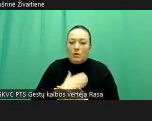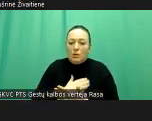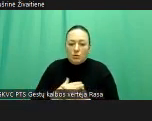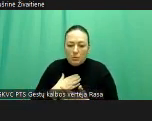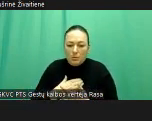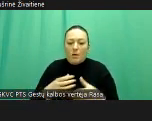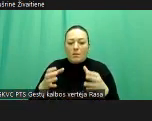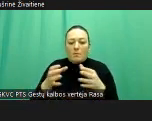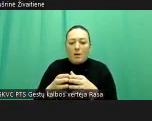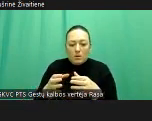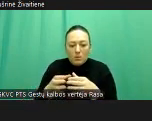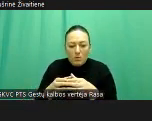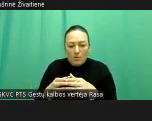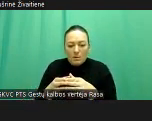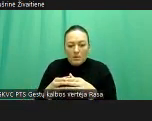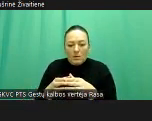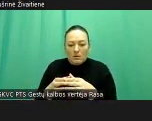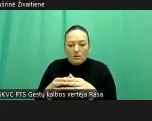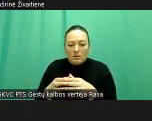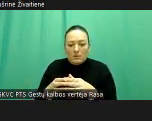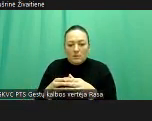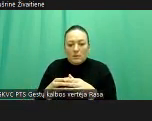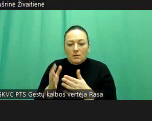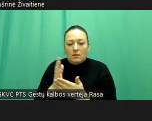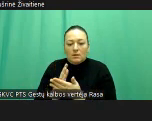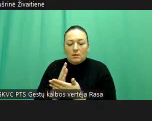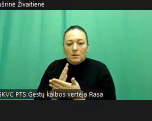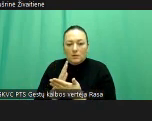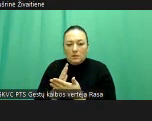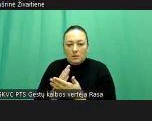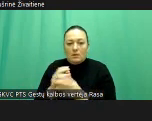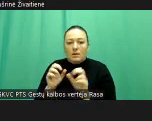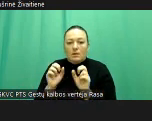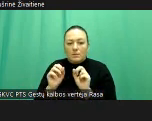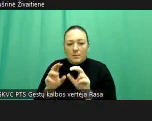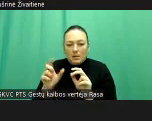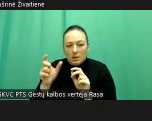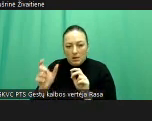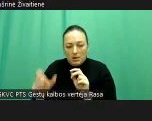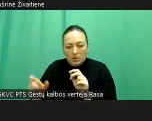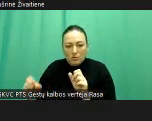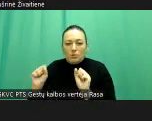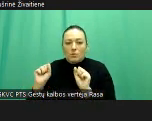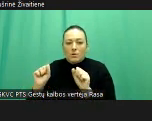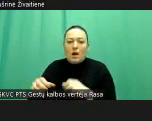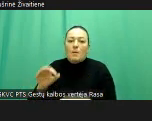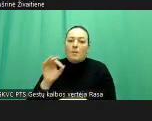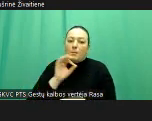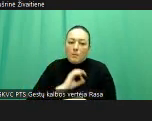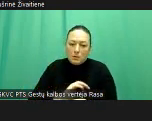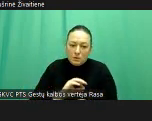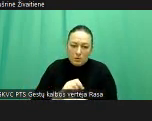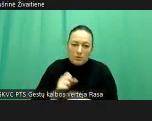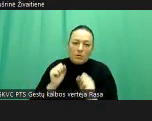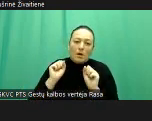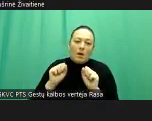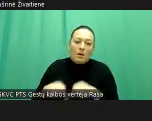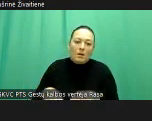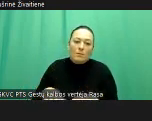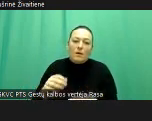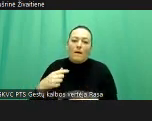bendruomenėms, kadangi ten yra specialistų, kuriuos galima pasinaudoti, taip pat galima pasinaudoti